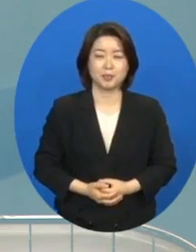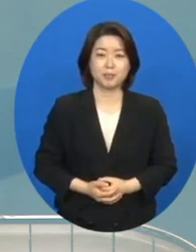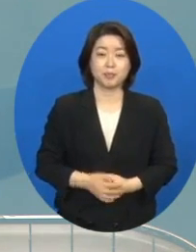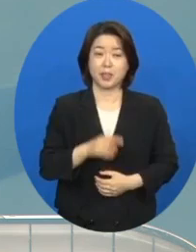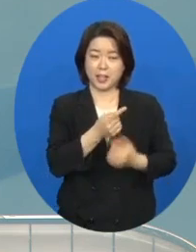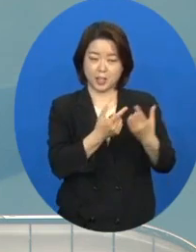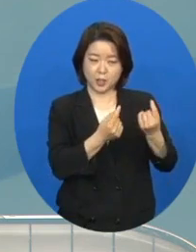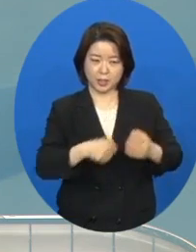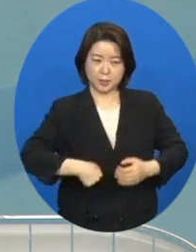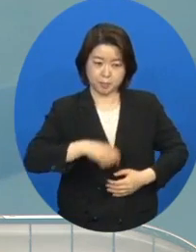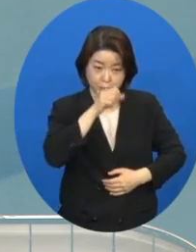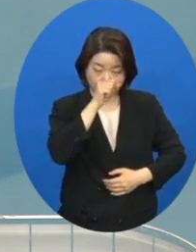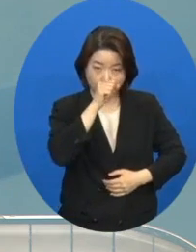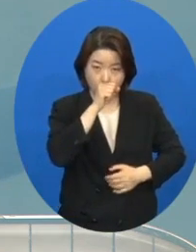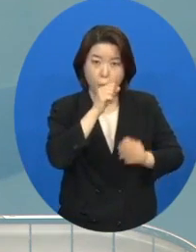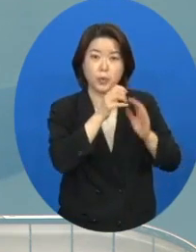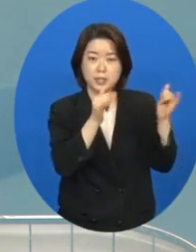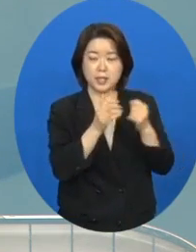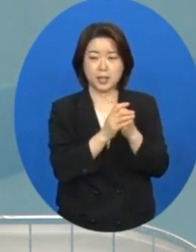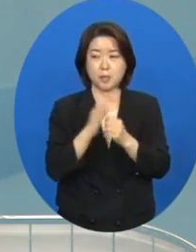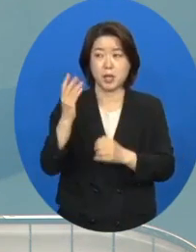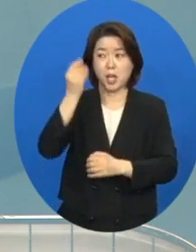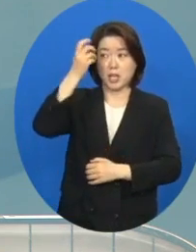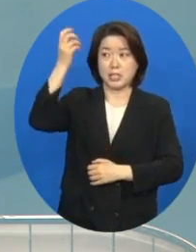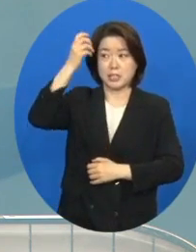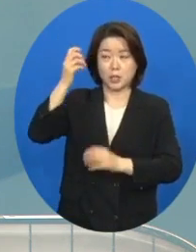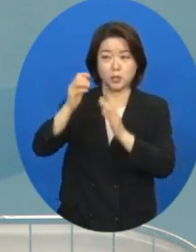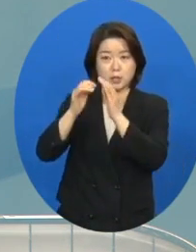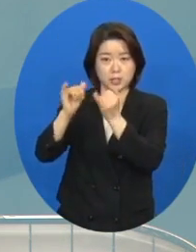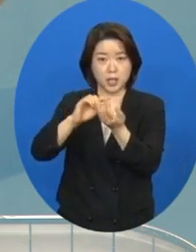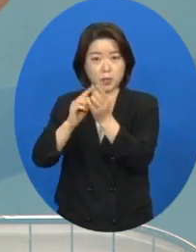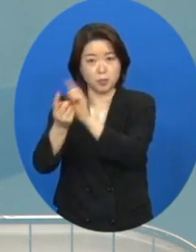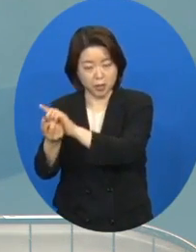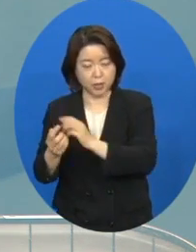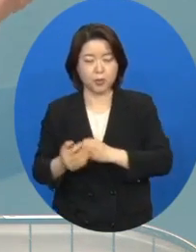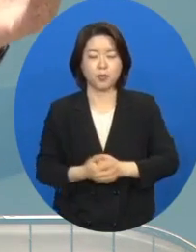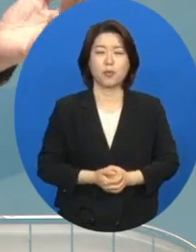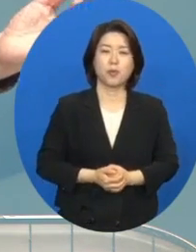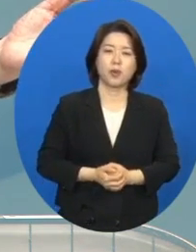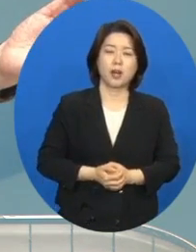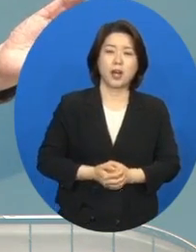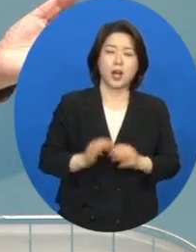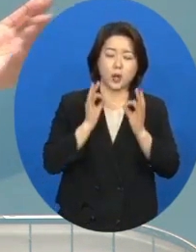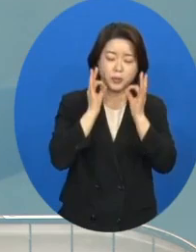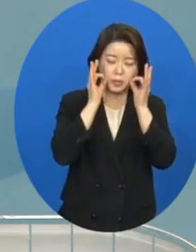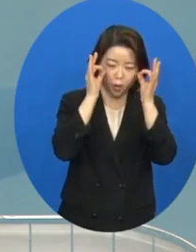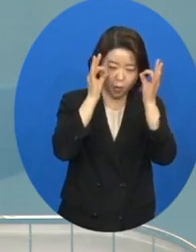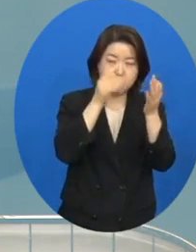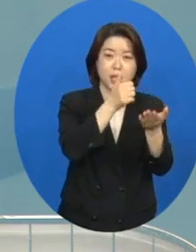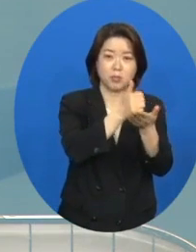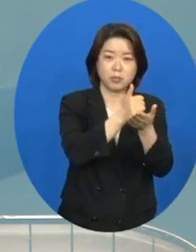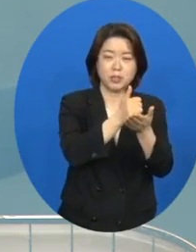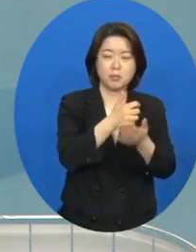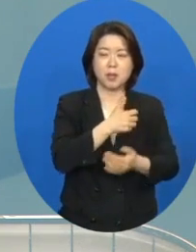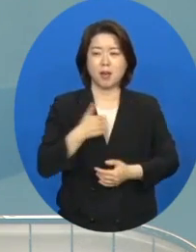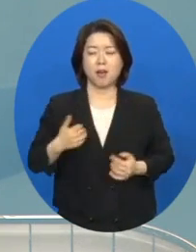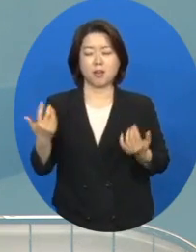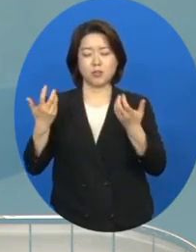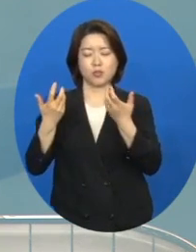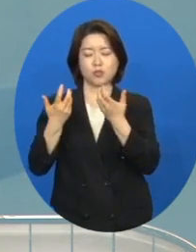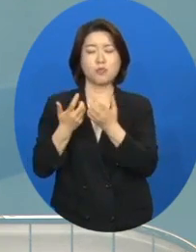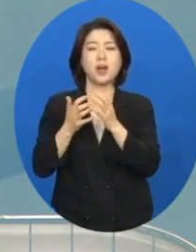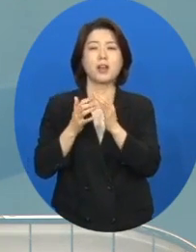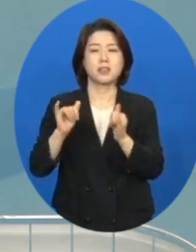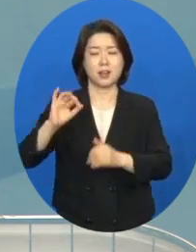그렇게 착하던 분이 성령의 사람이 되고 그렇게 성실하시던 분이 충만한 사람이 되었어요.